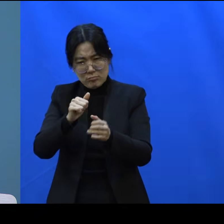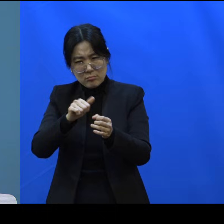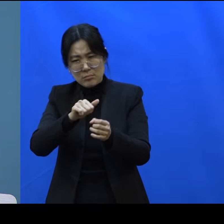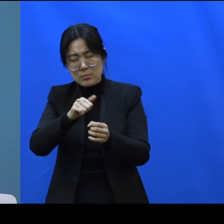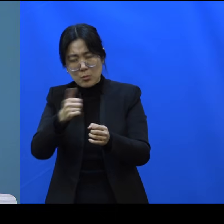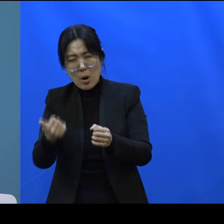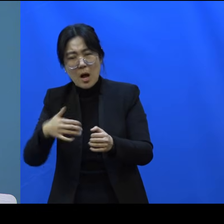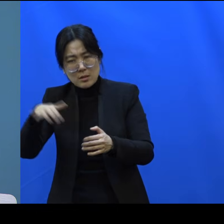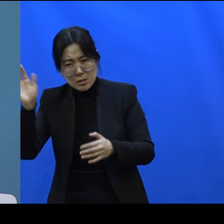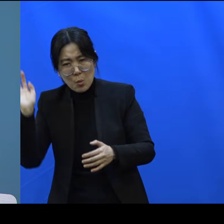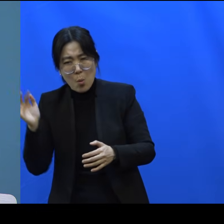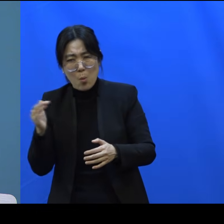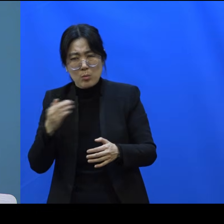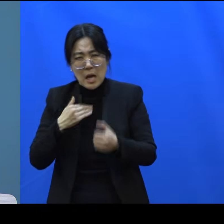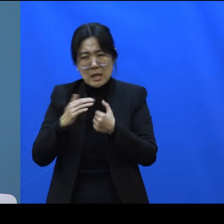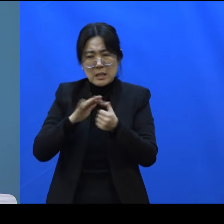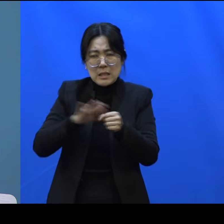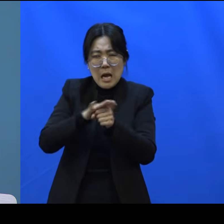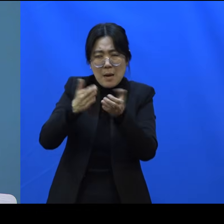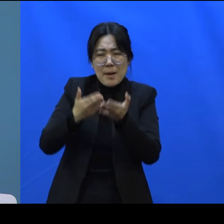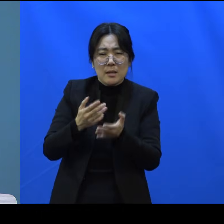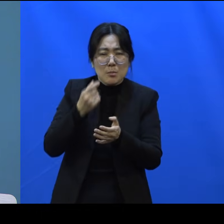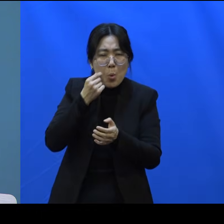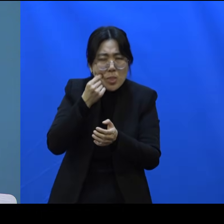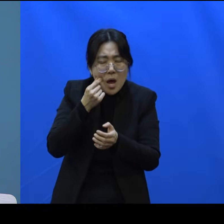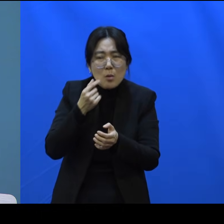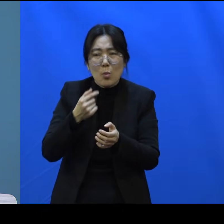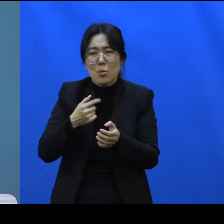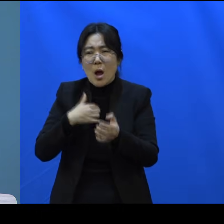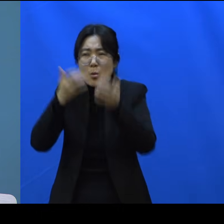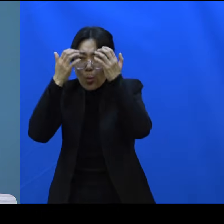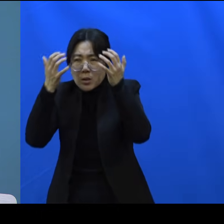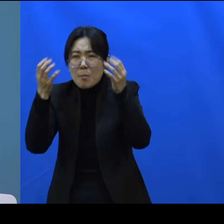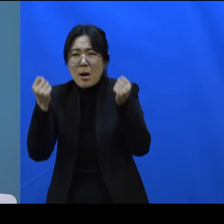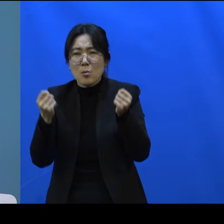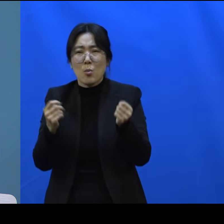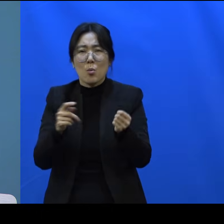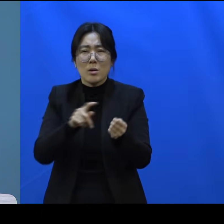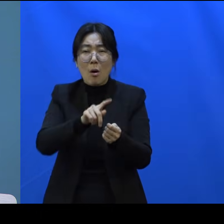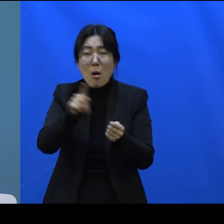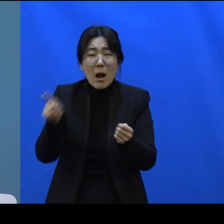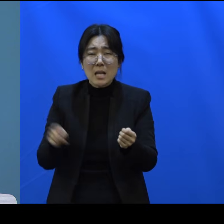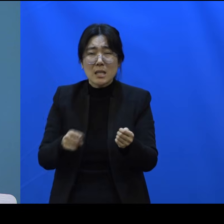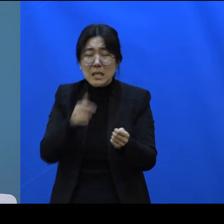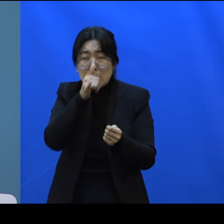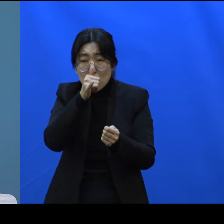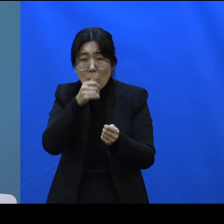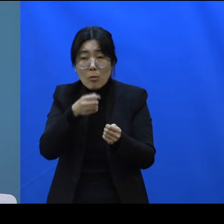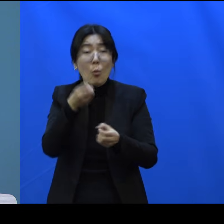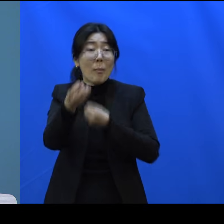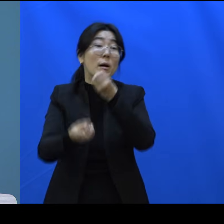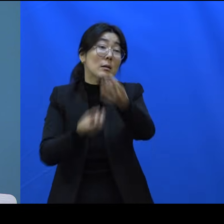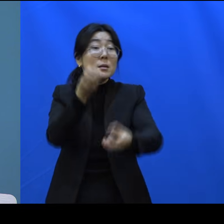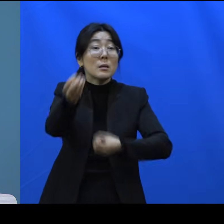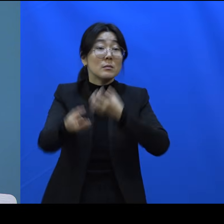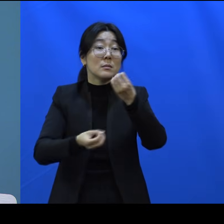삶에 그 어떤 어두운 그 삶은 남에게 가리고 싶은 거 가리지 마세요. 다 얘기해 버리세요.